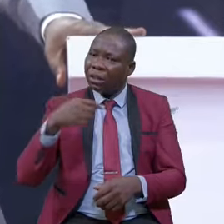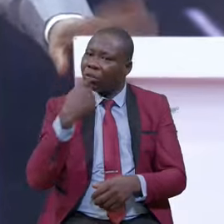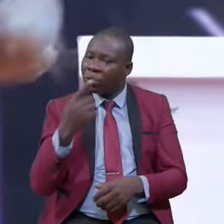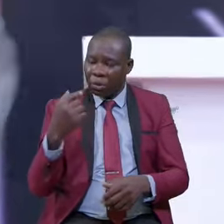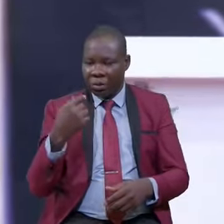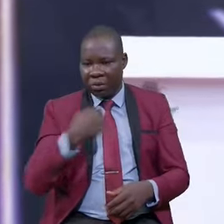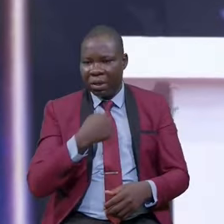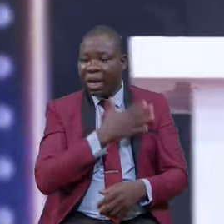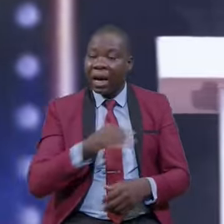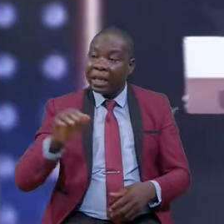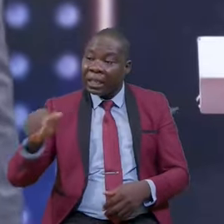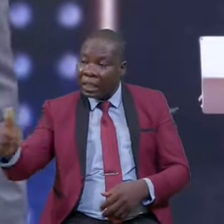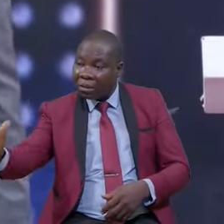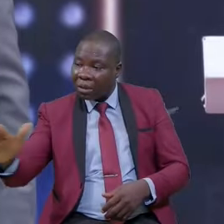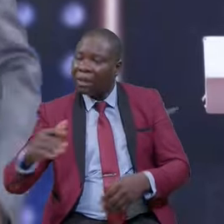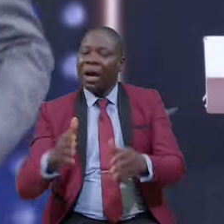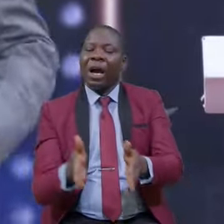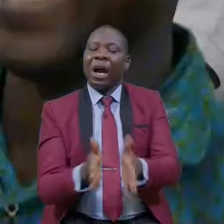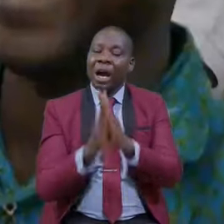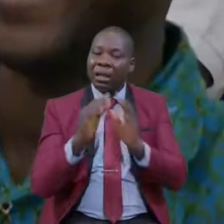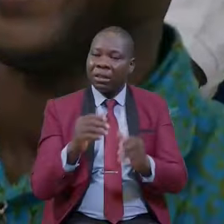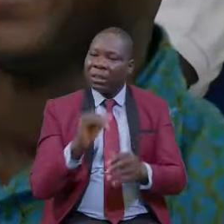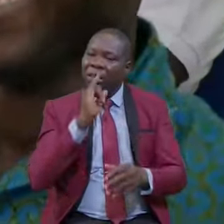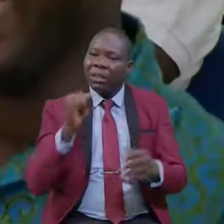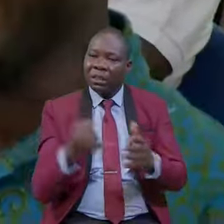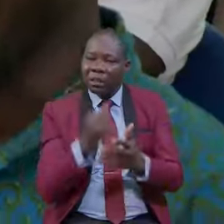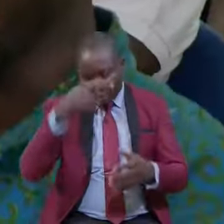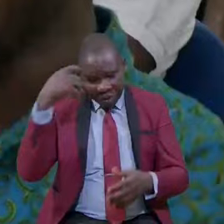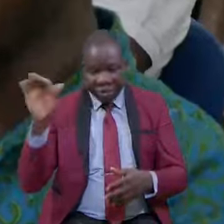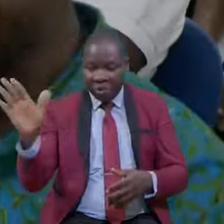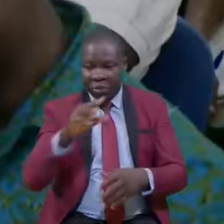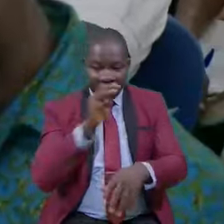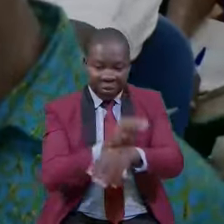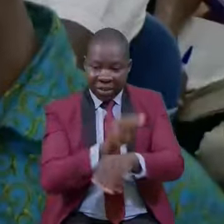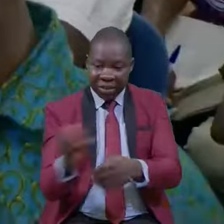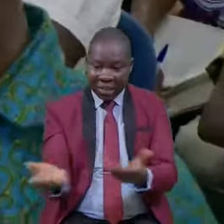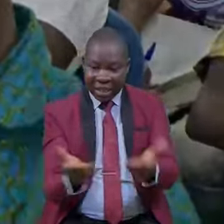c'est à cause de ton ministère ici. J'ai dit oui, monsieur. Tu l'as compris.